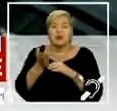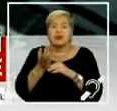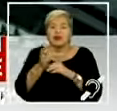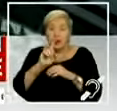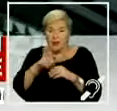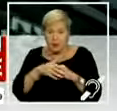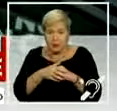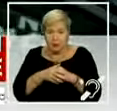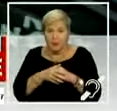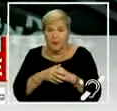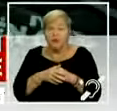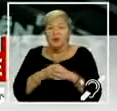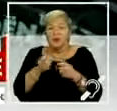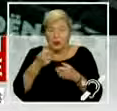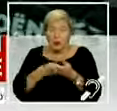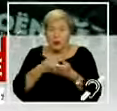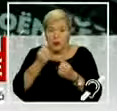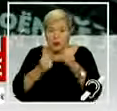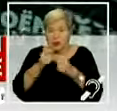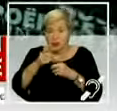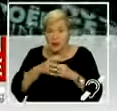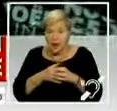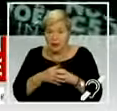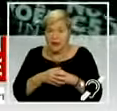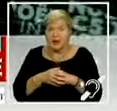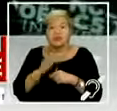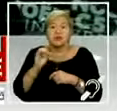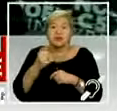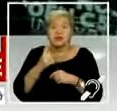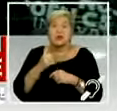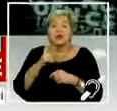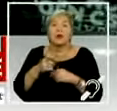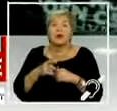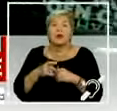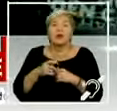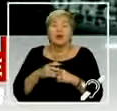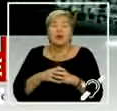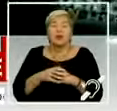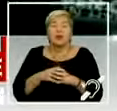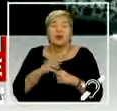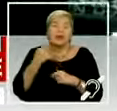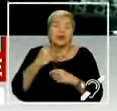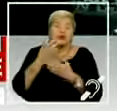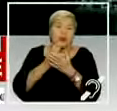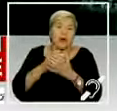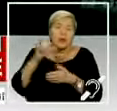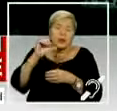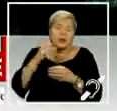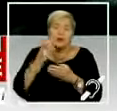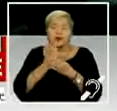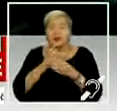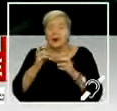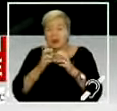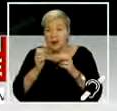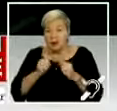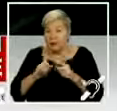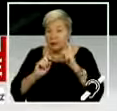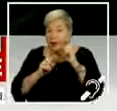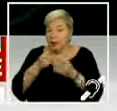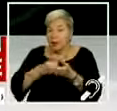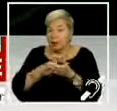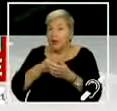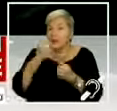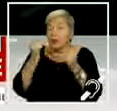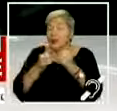plug-in și în cazul celor full electric. De asemenea, trebuie să mai știți că în momentul în care veți achiziționa o mașină, va trebui